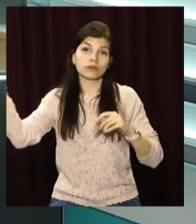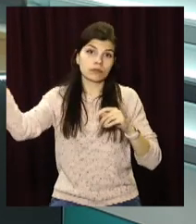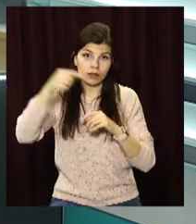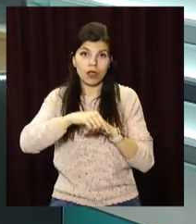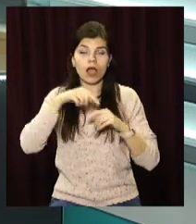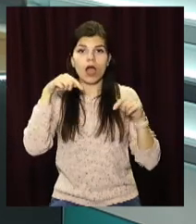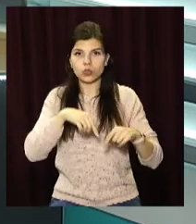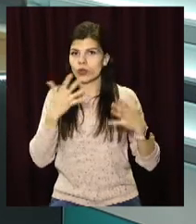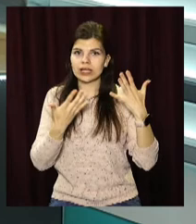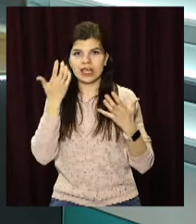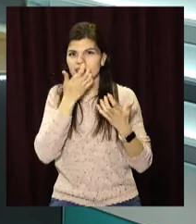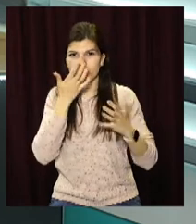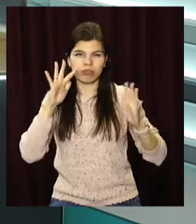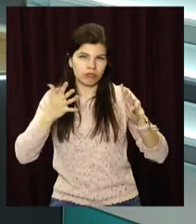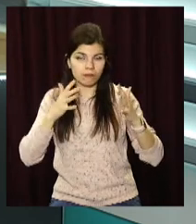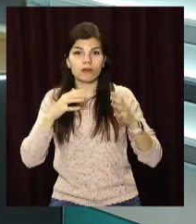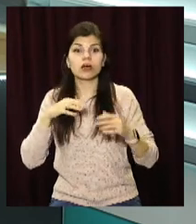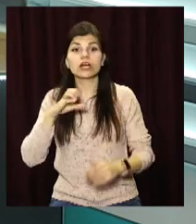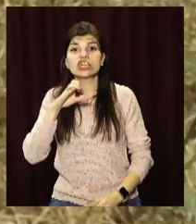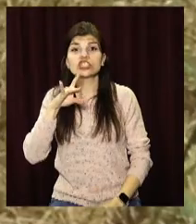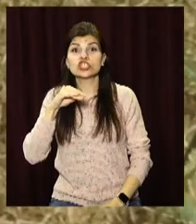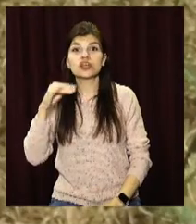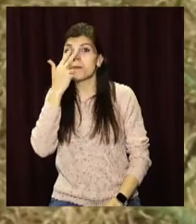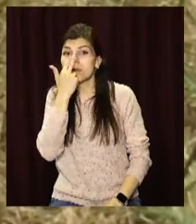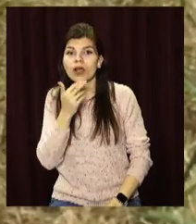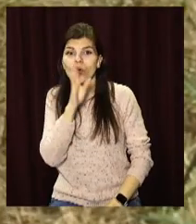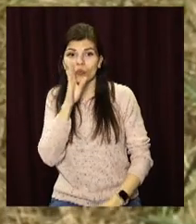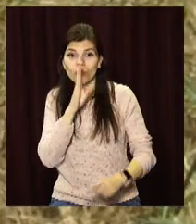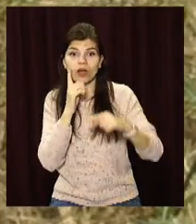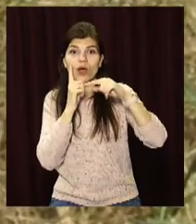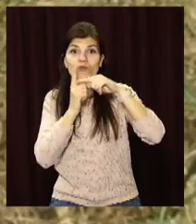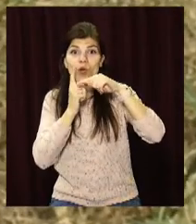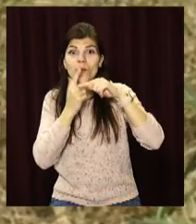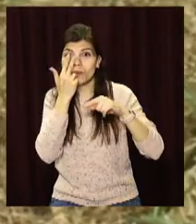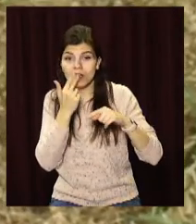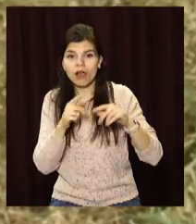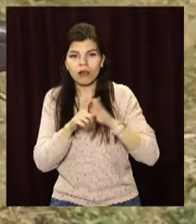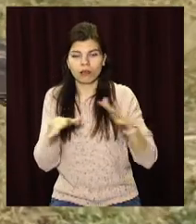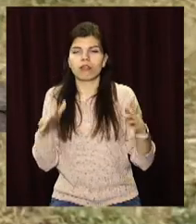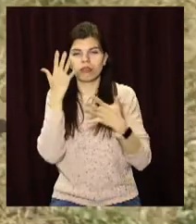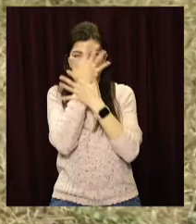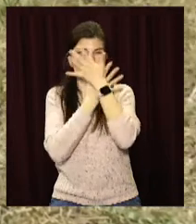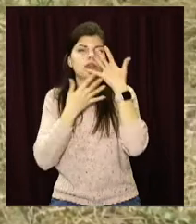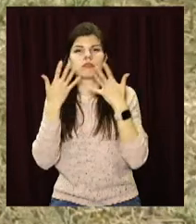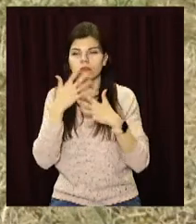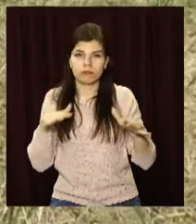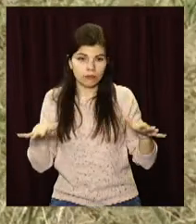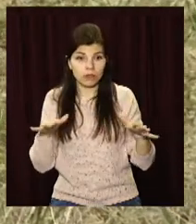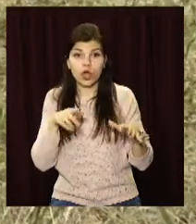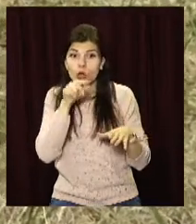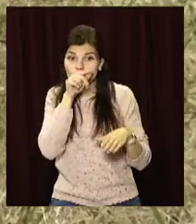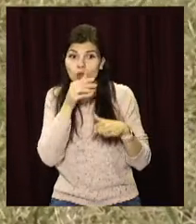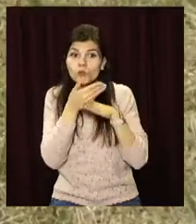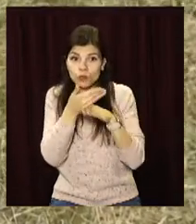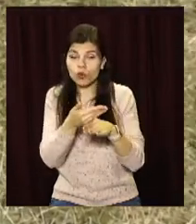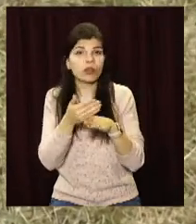балує високими температурами. Стрижі, що звикли до плюсових позначок, впадають в анабіотичний стан. Допомагати таким